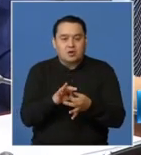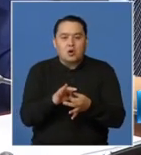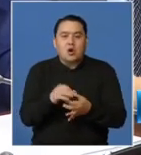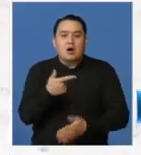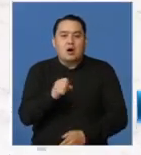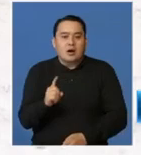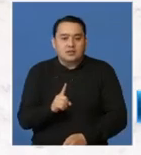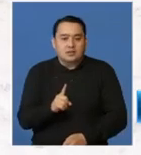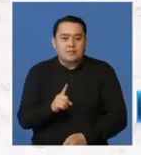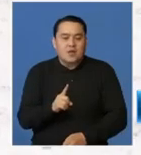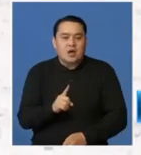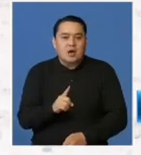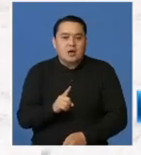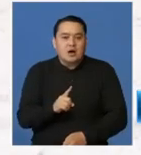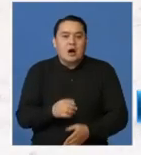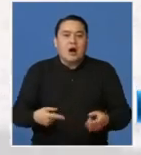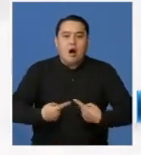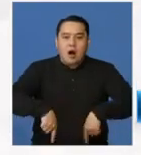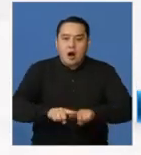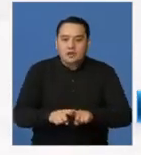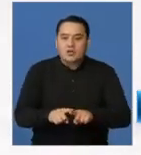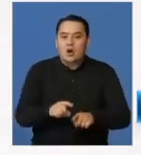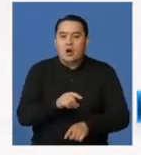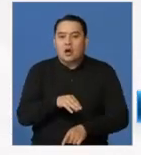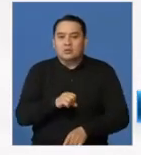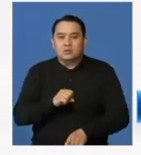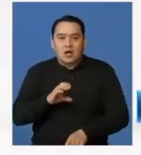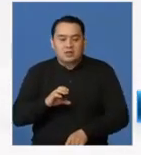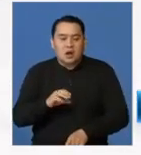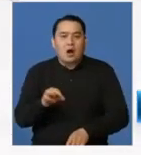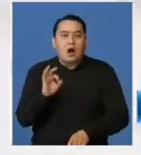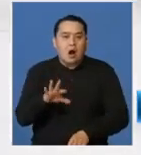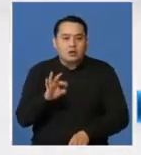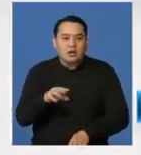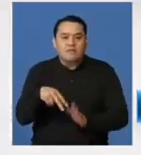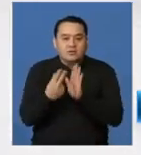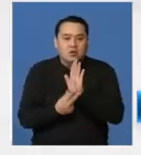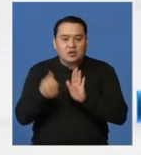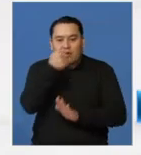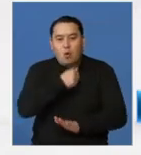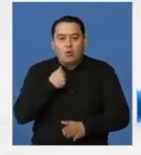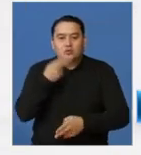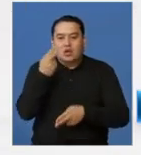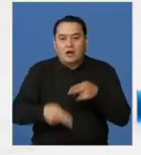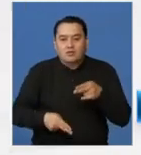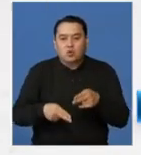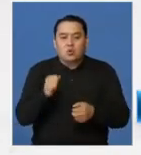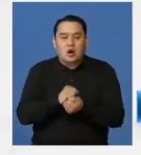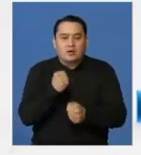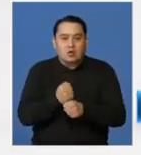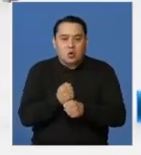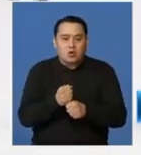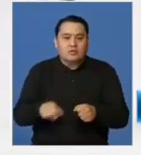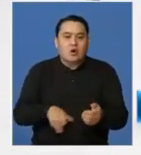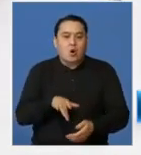долгожданному природному топливу. Подрядная организация ТОО «Астас» еще в октябре 2018 года завершила прокладку внутри